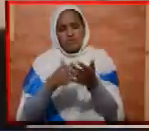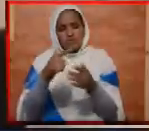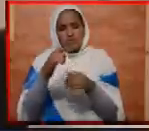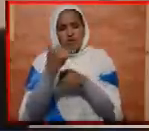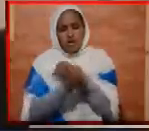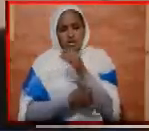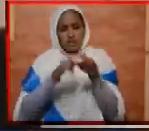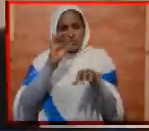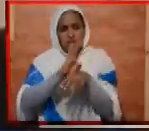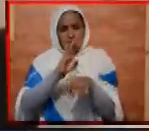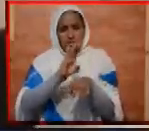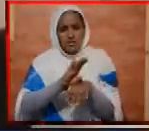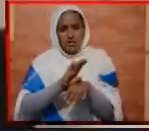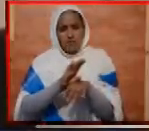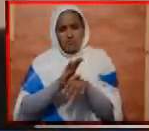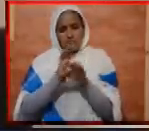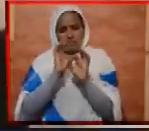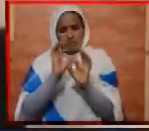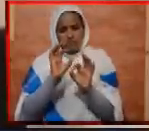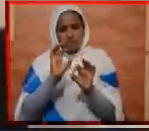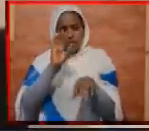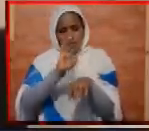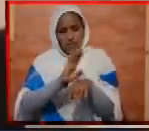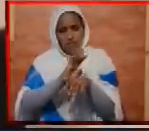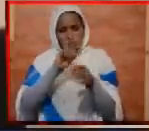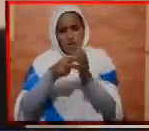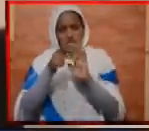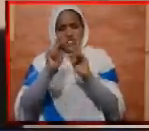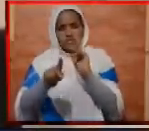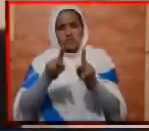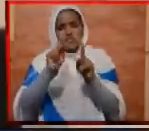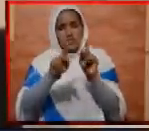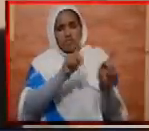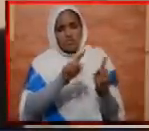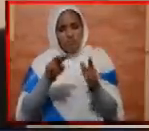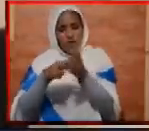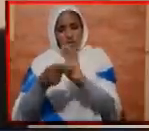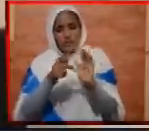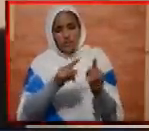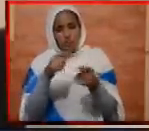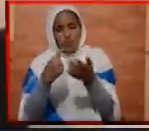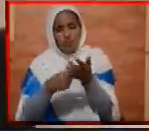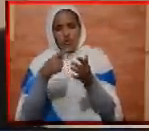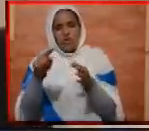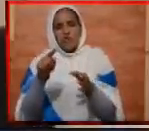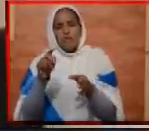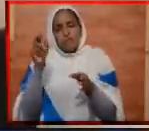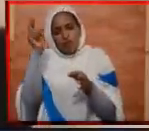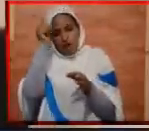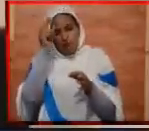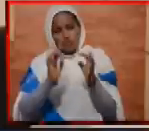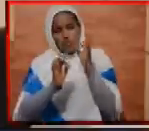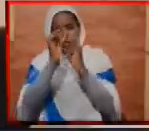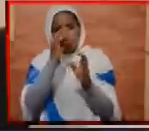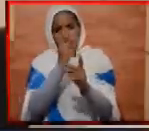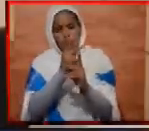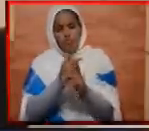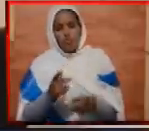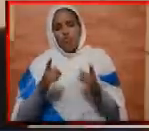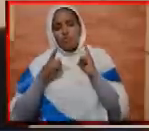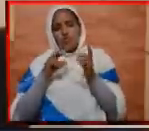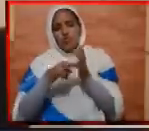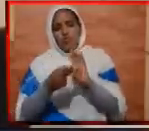ተስናቱ ምህር ማለት አገራችን ቤተክርስቲያን የለችም ማለት ቤተክርስቲያን ማለት ህዝብ ነው ህዝብ ማለት ደግሞ ይሄንን ባህሉን